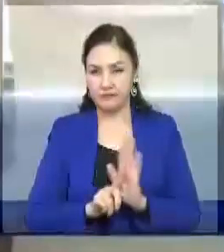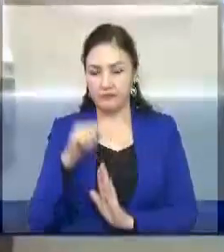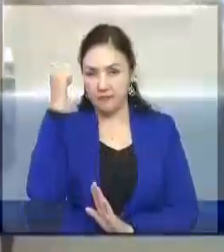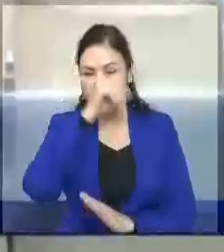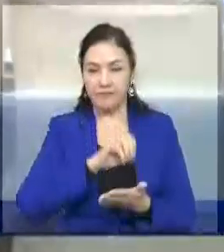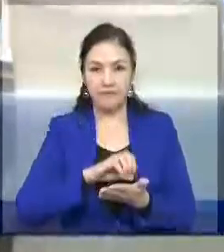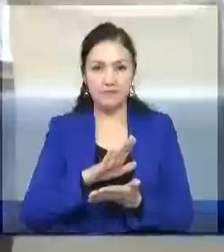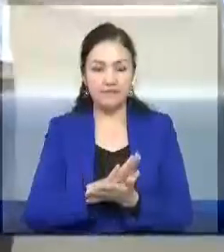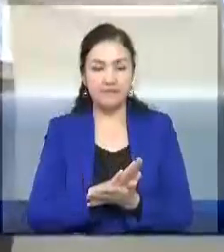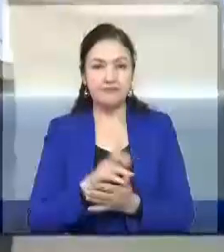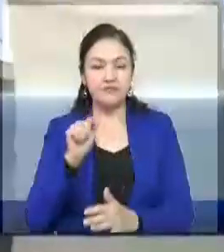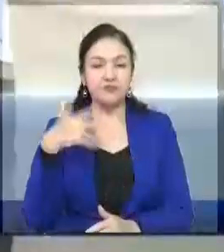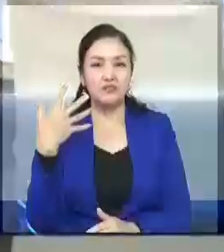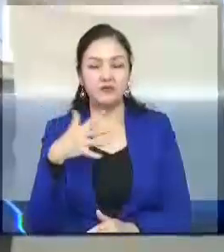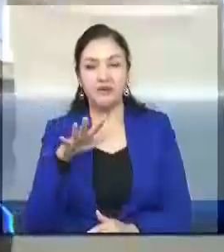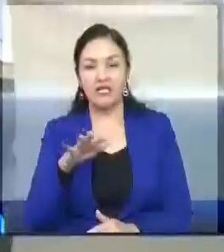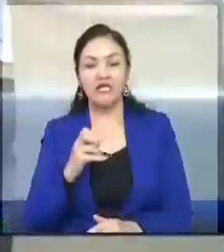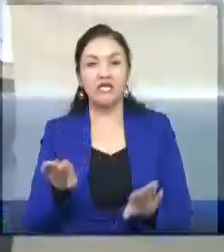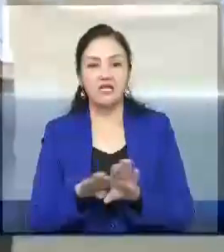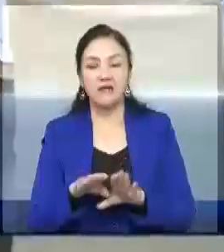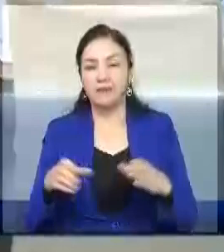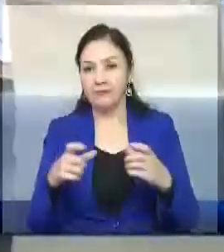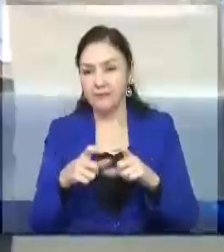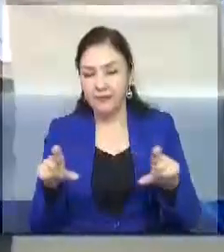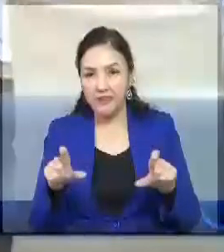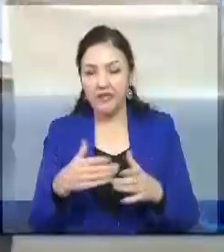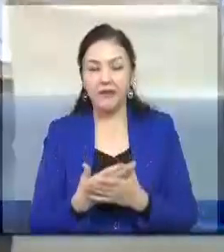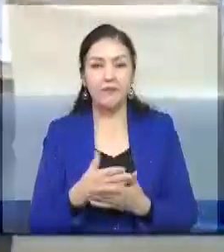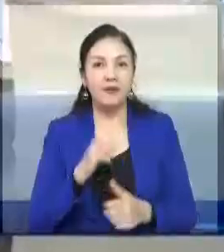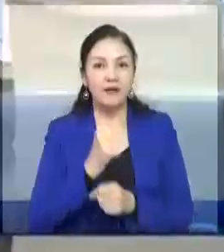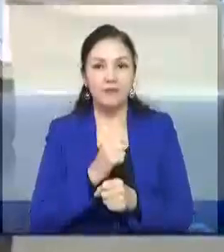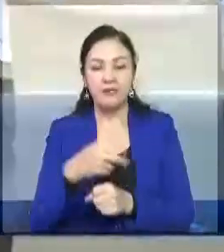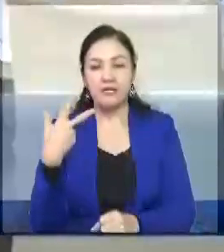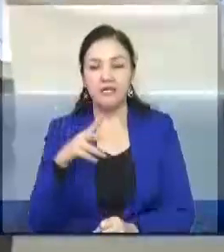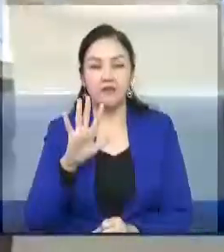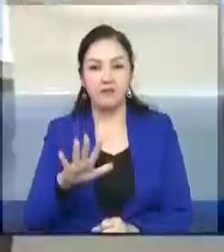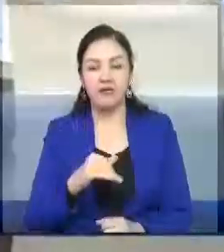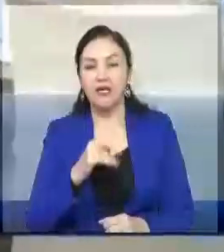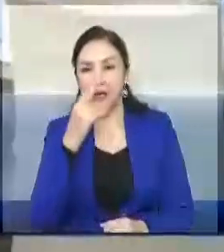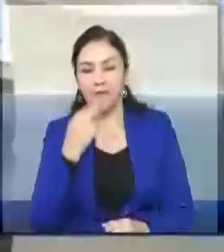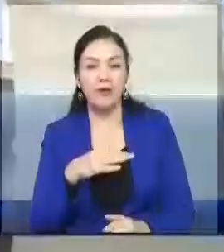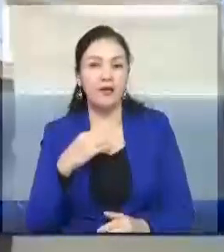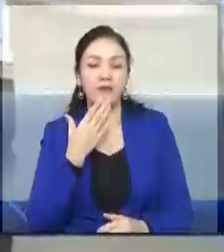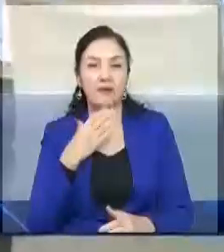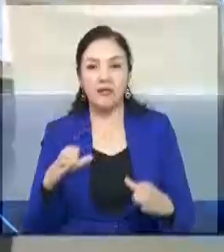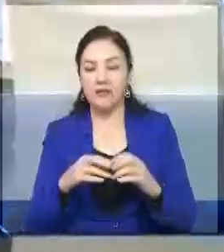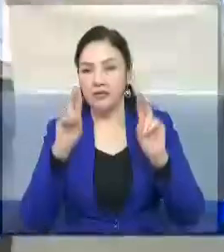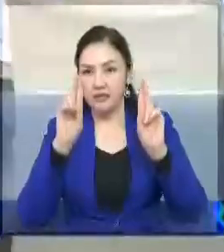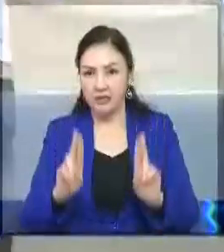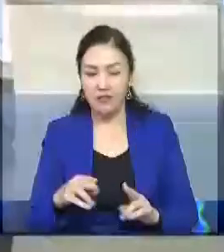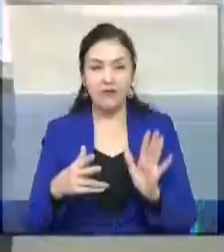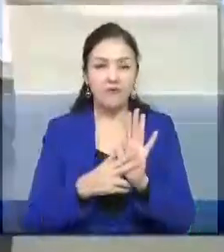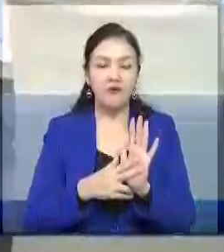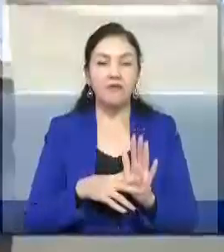мы зарегистрировали приверженцев таких организаций в результате рабо из них адаптированы традиции